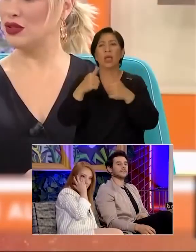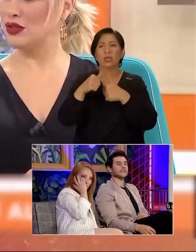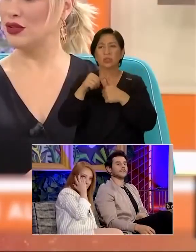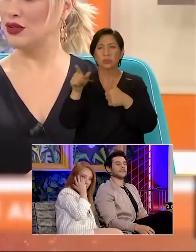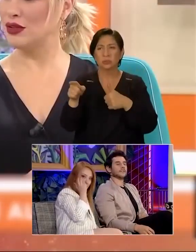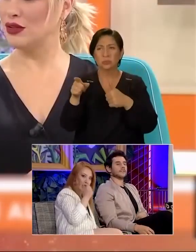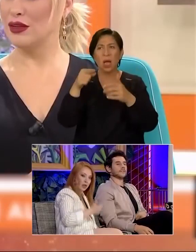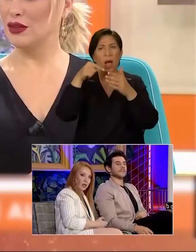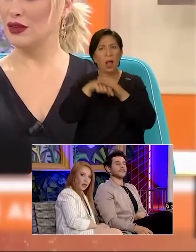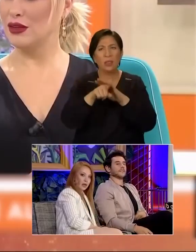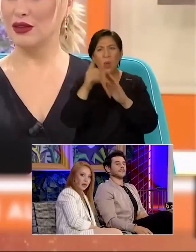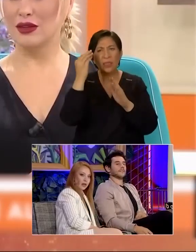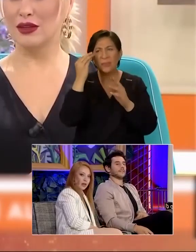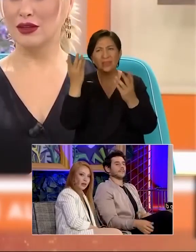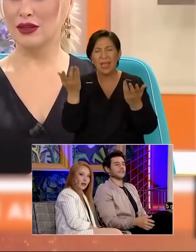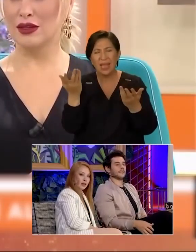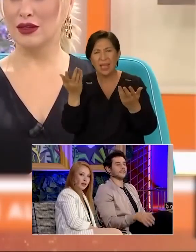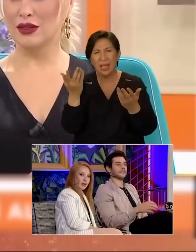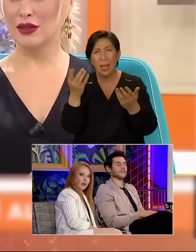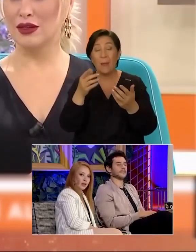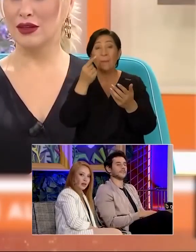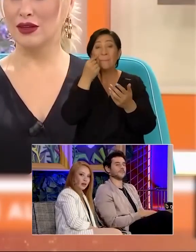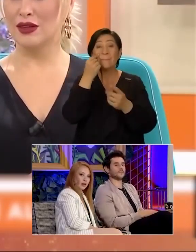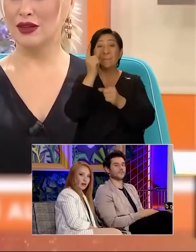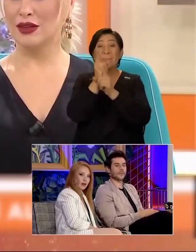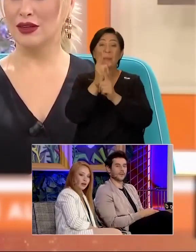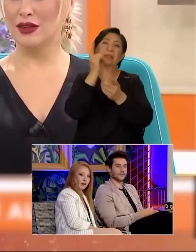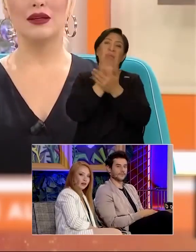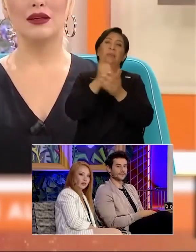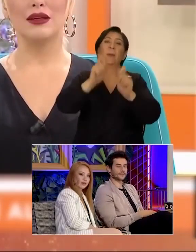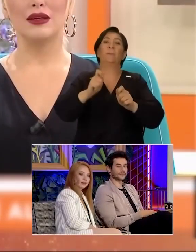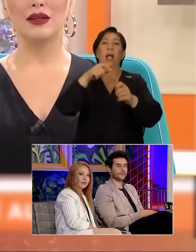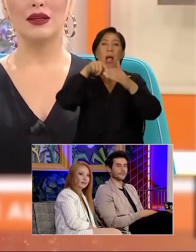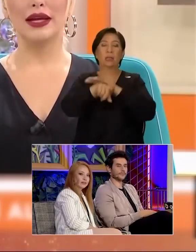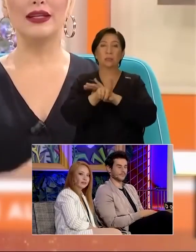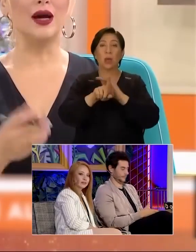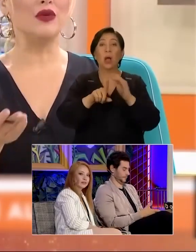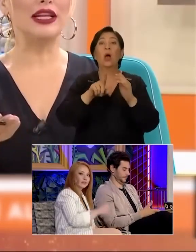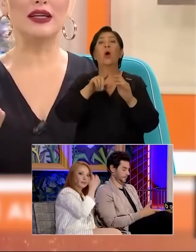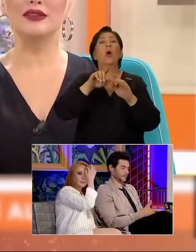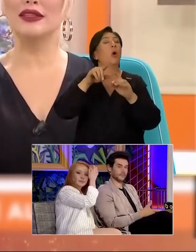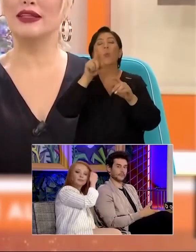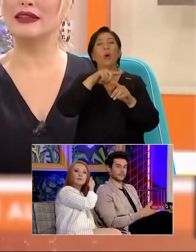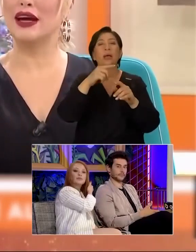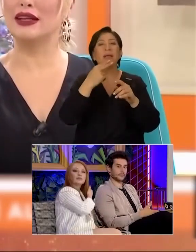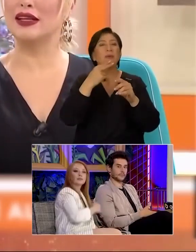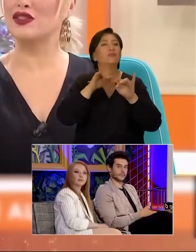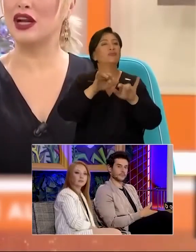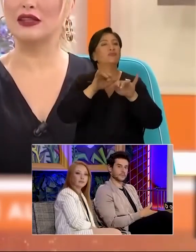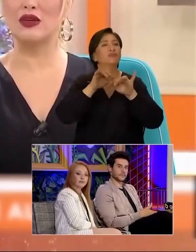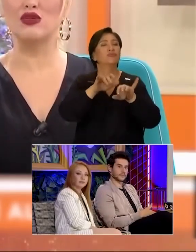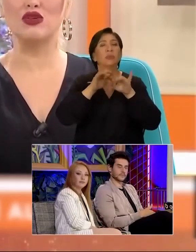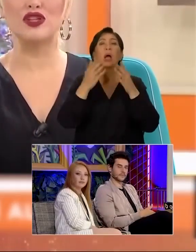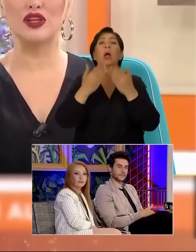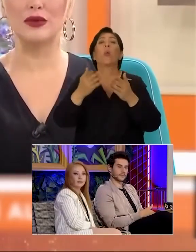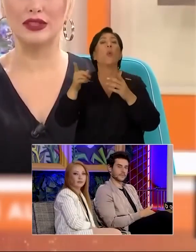için aldatma neymiş ki? Onun için birebir bir bayanla beraber olmakmış. Bir türlü kabul etmiyor. Ne yapıyor elin kadınlarıyla internette